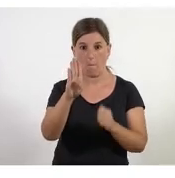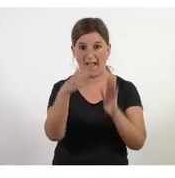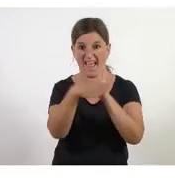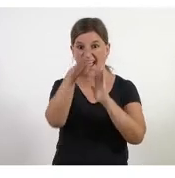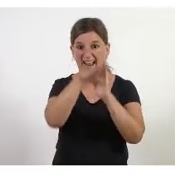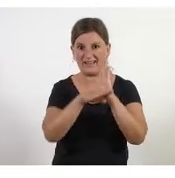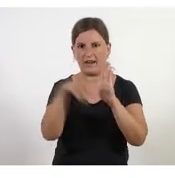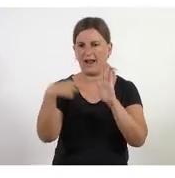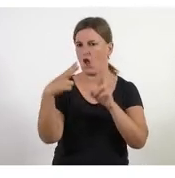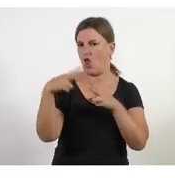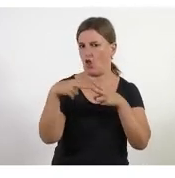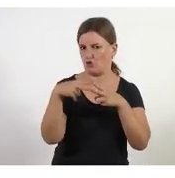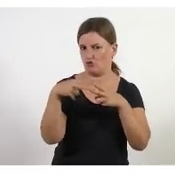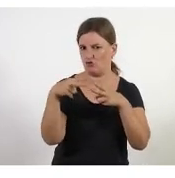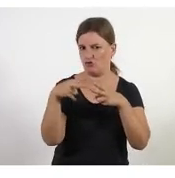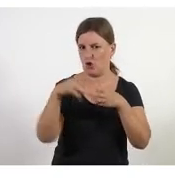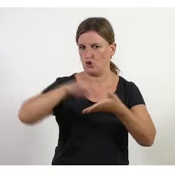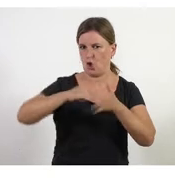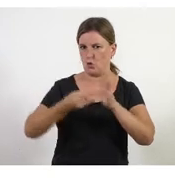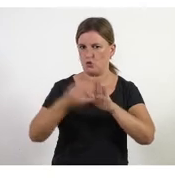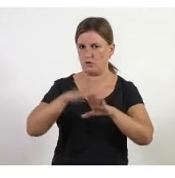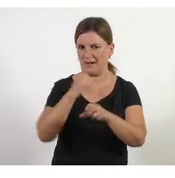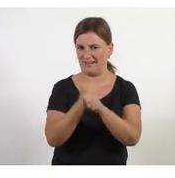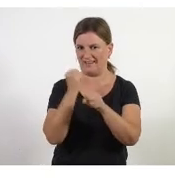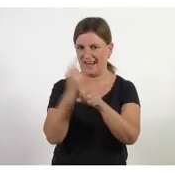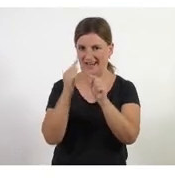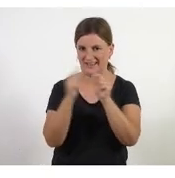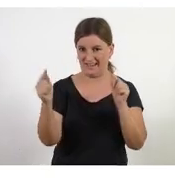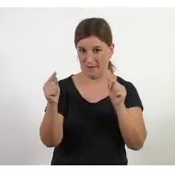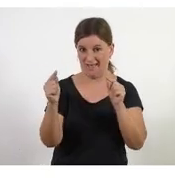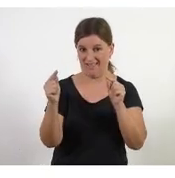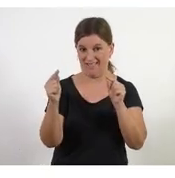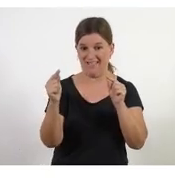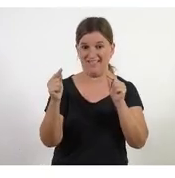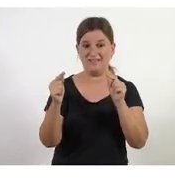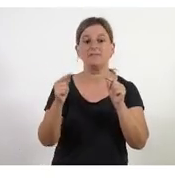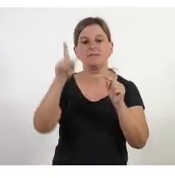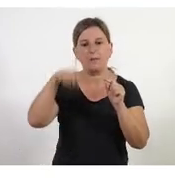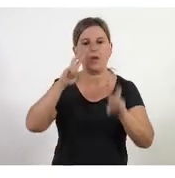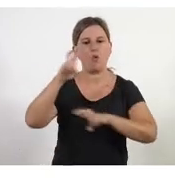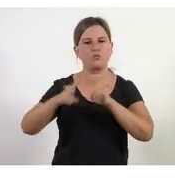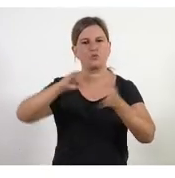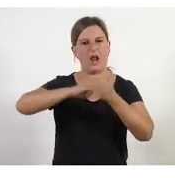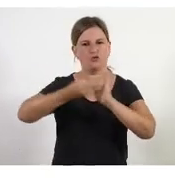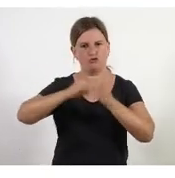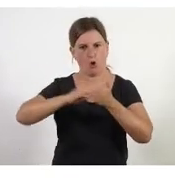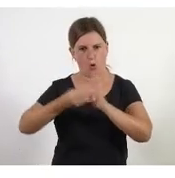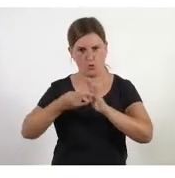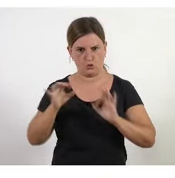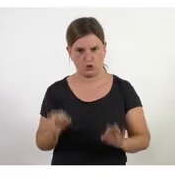teletreball. Aquí fixem-nos que en el segon punt parlem d'eines i aquí parlem de solucions. D'acord?